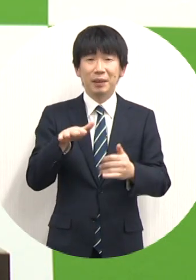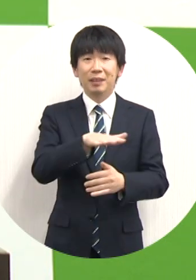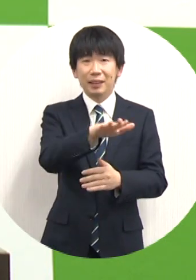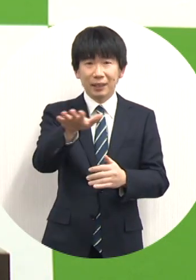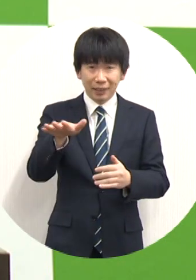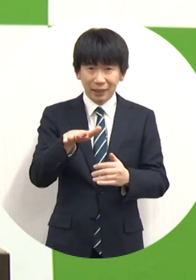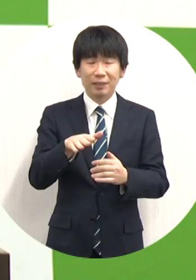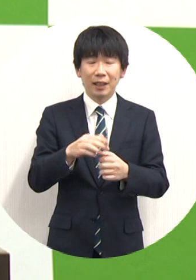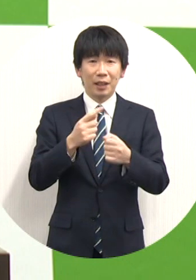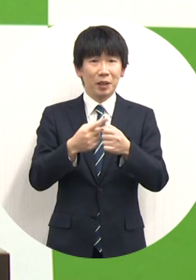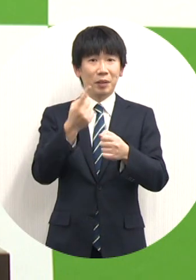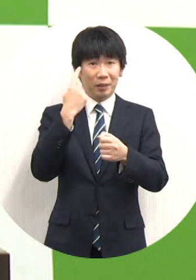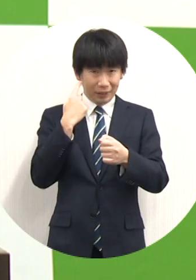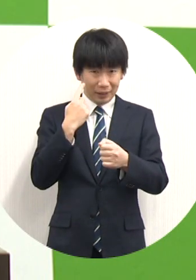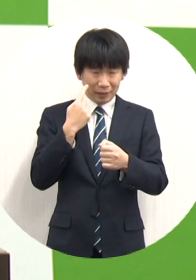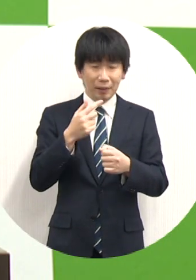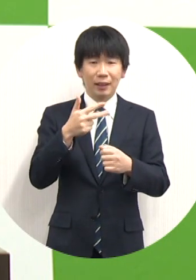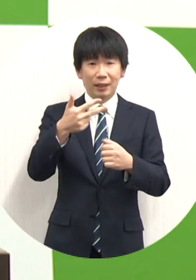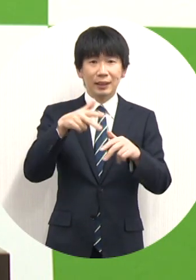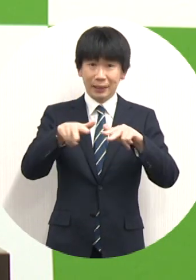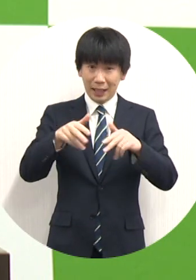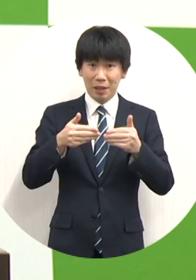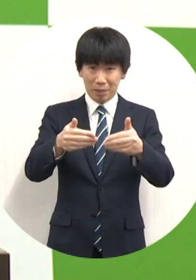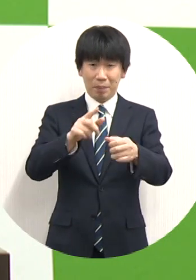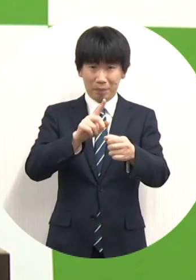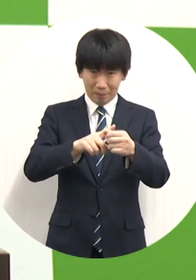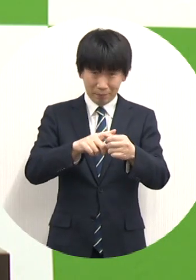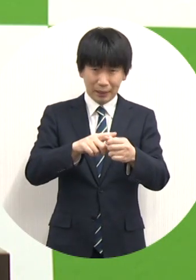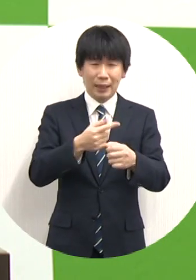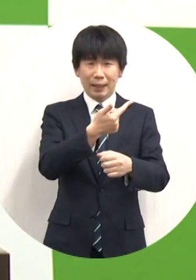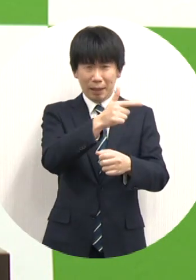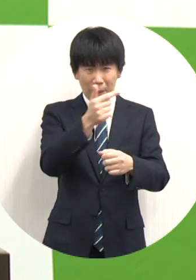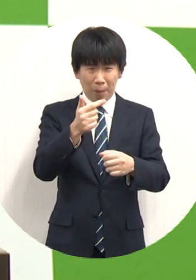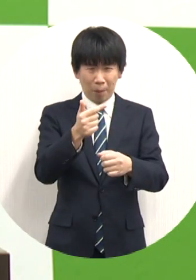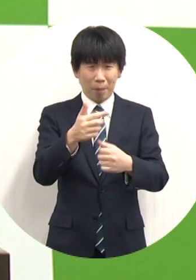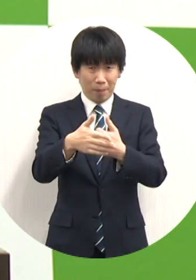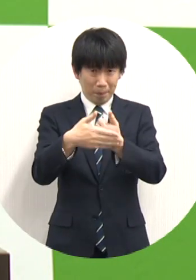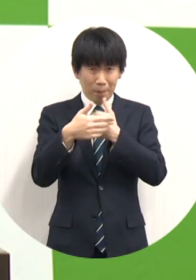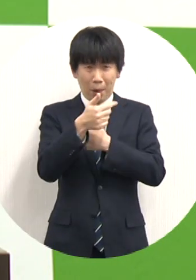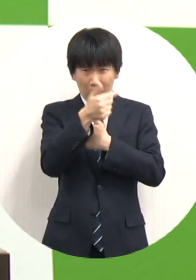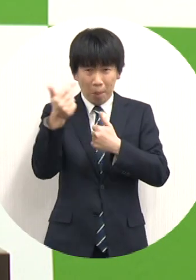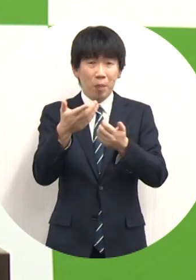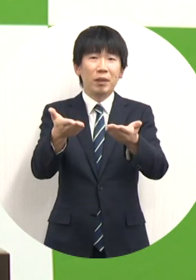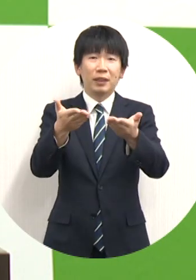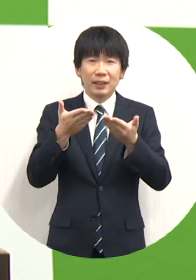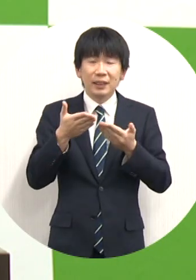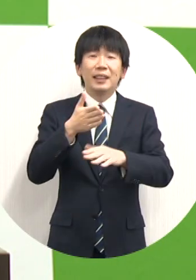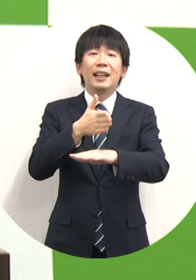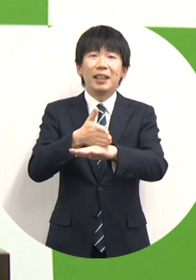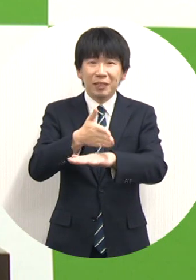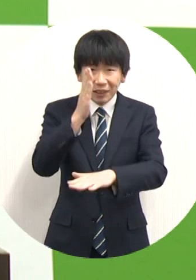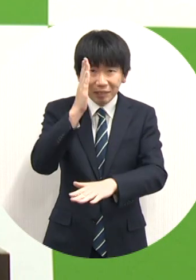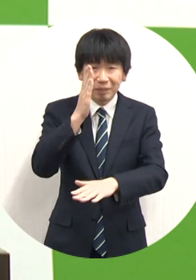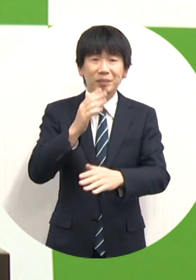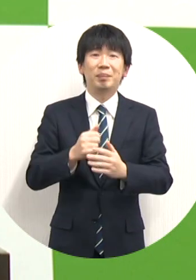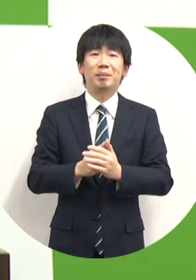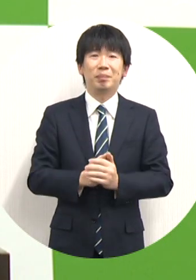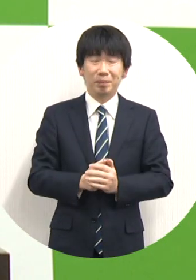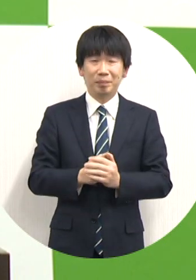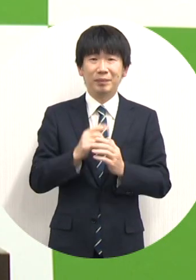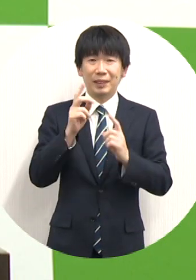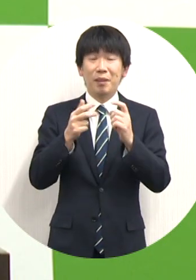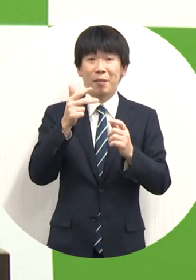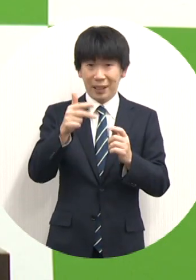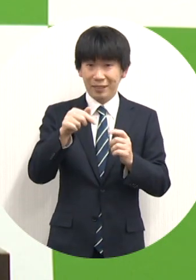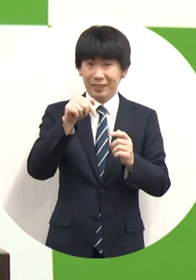は旧年中は制の推進に大変大きなご支援ご協力をいただきありがとうございますこの日市で